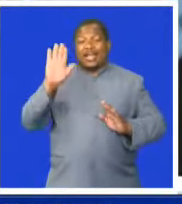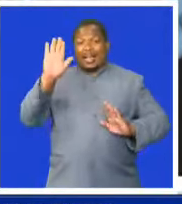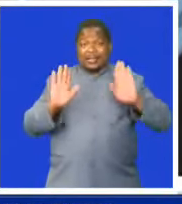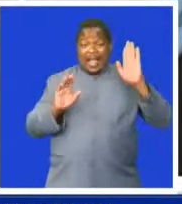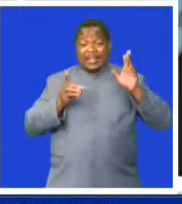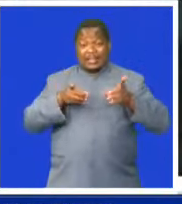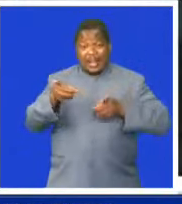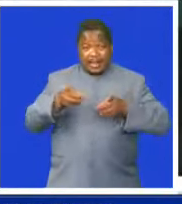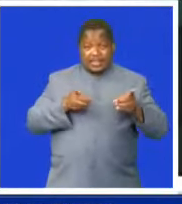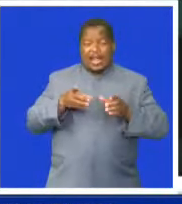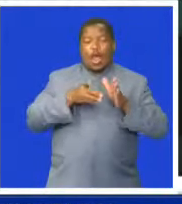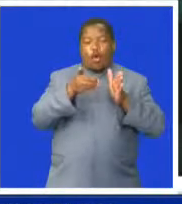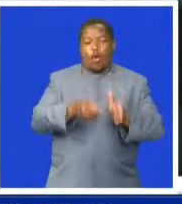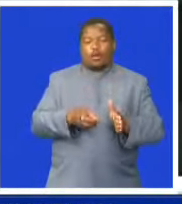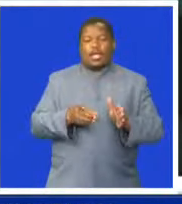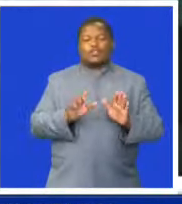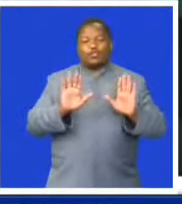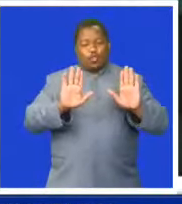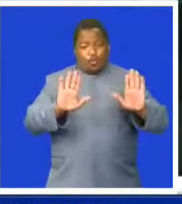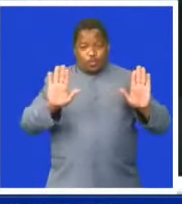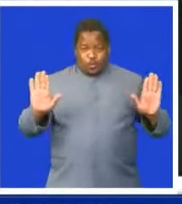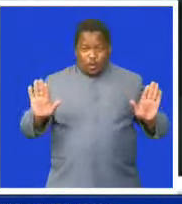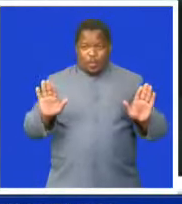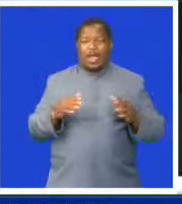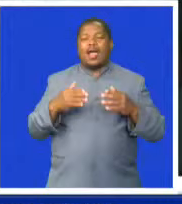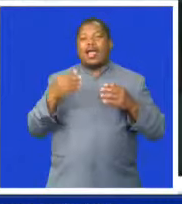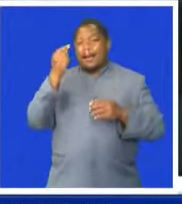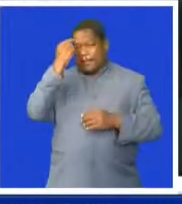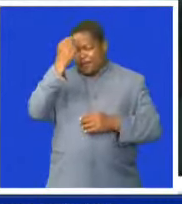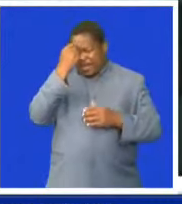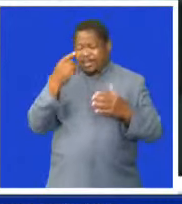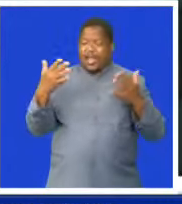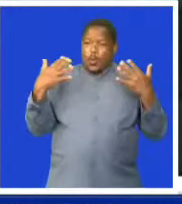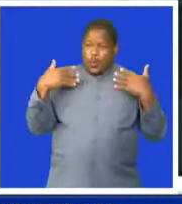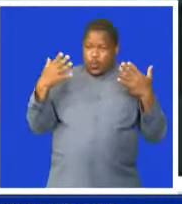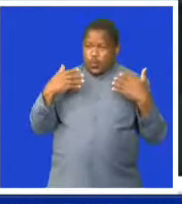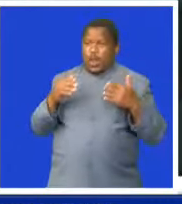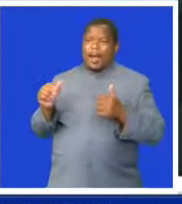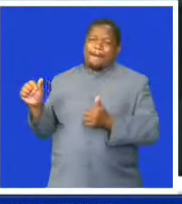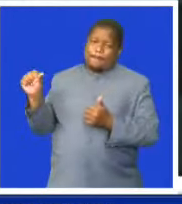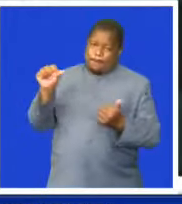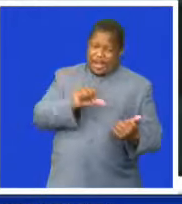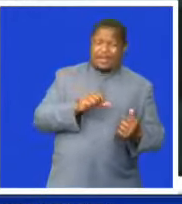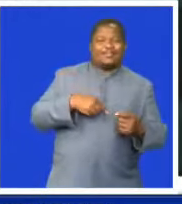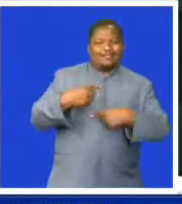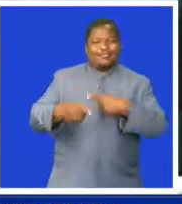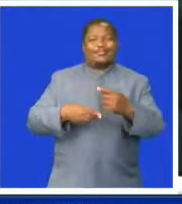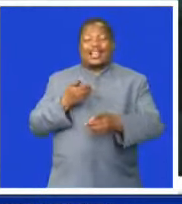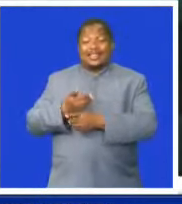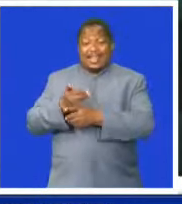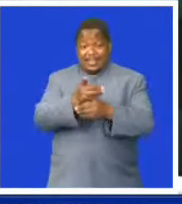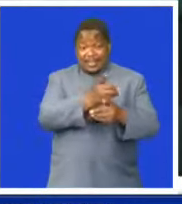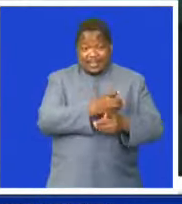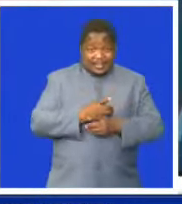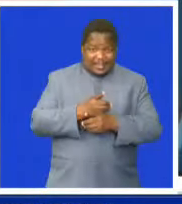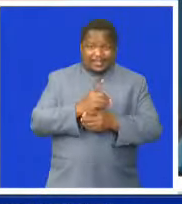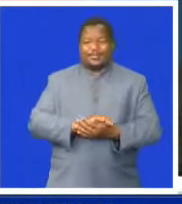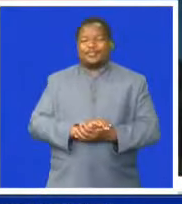emalunga lendzaba. Sicela ukuthi ngamvumo yakho Mr. Speaker ukuphwala singakungeta kuloku lasa kushito umhlonishwa